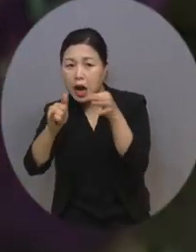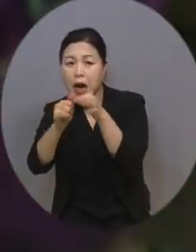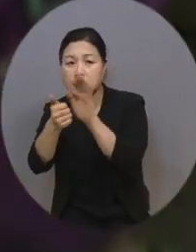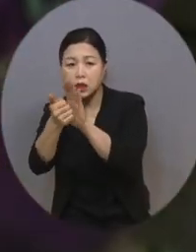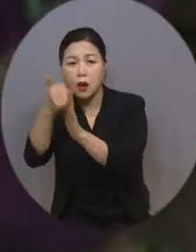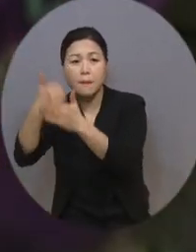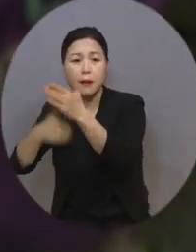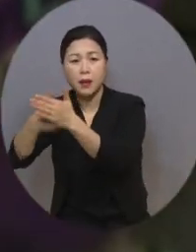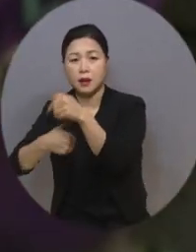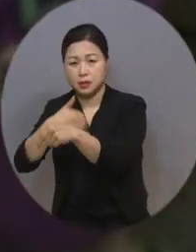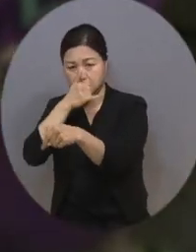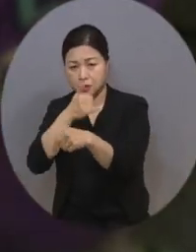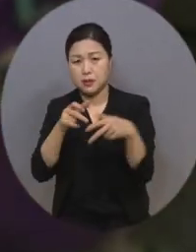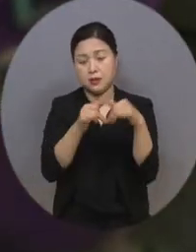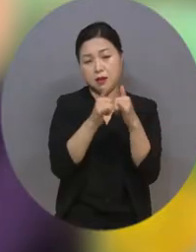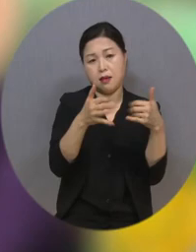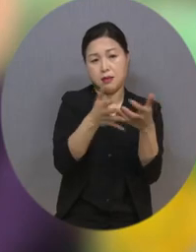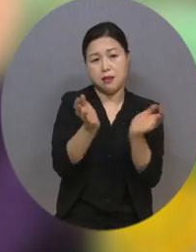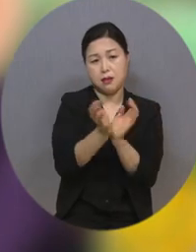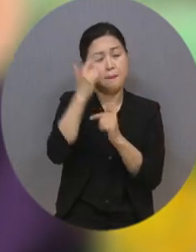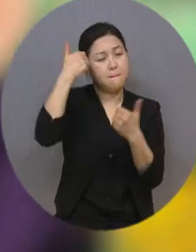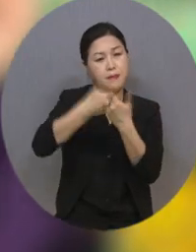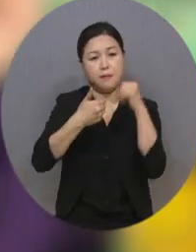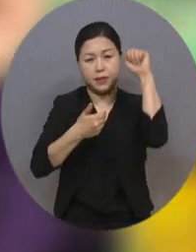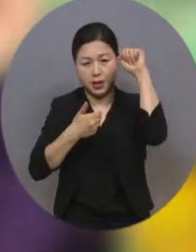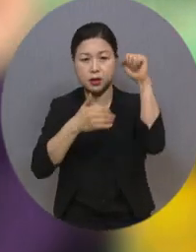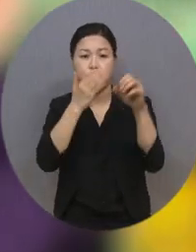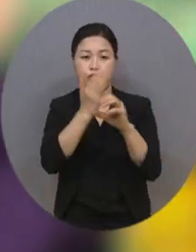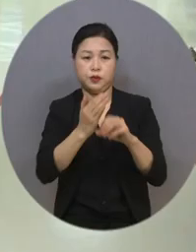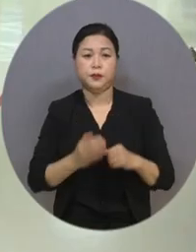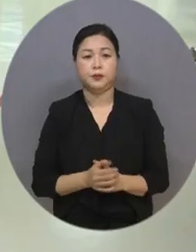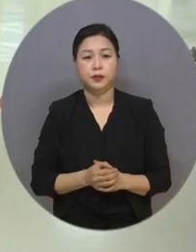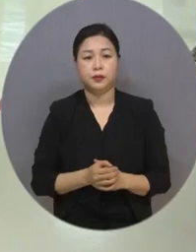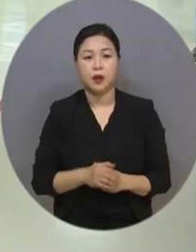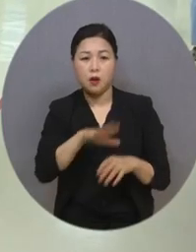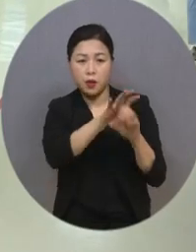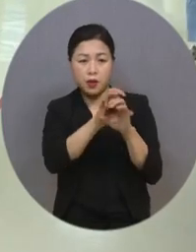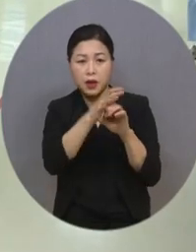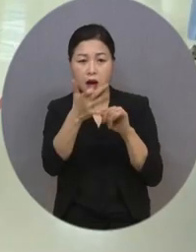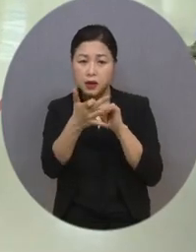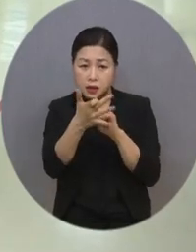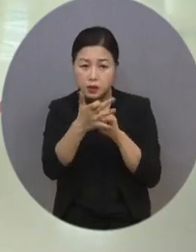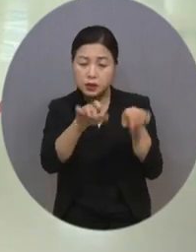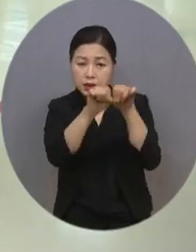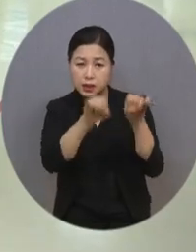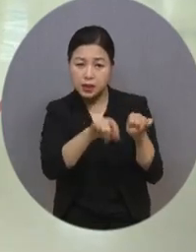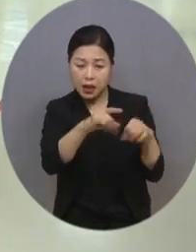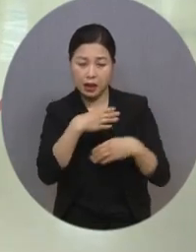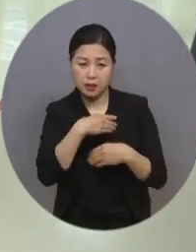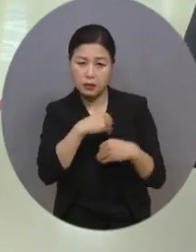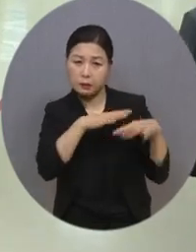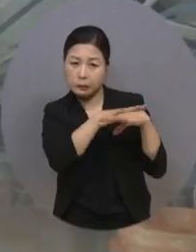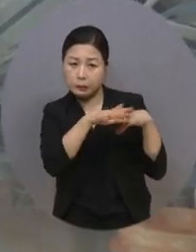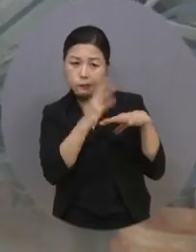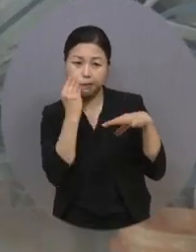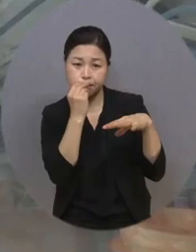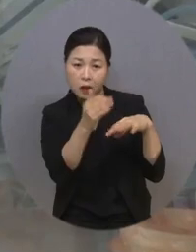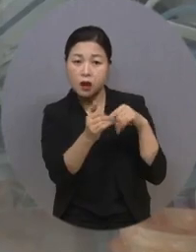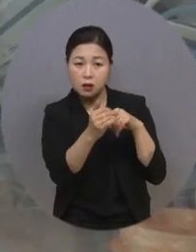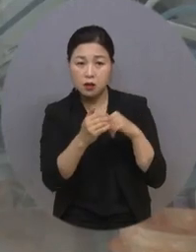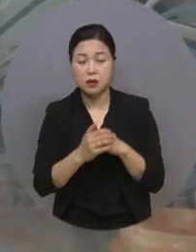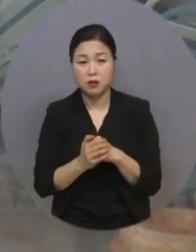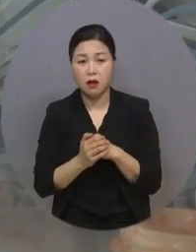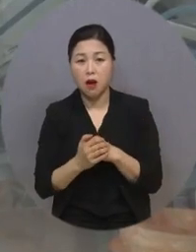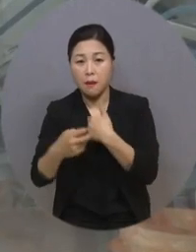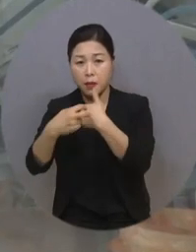대해서도 단체들은 반발하고 있습니다 한편 코로나19 대응 시스템이 안정화되면서 보건의료 분야